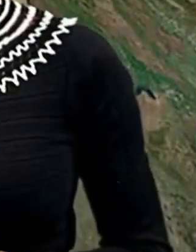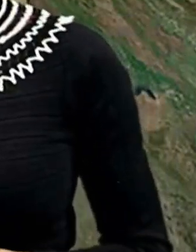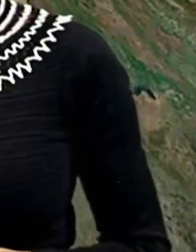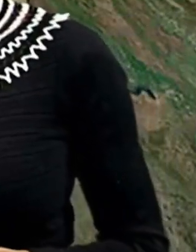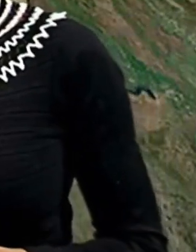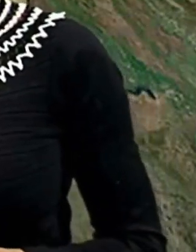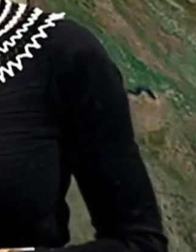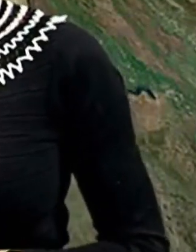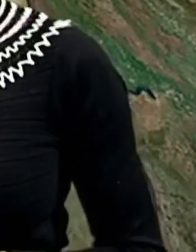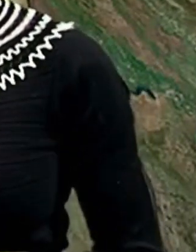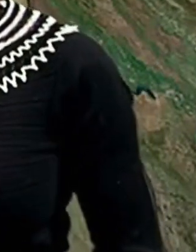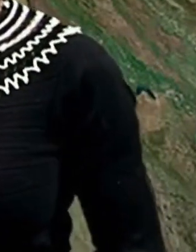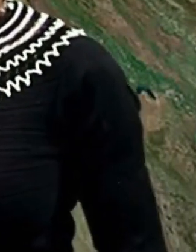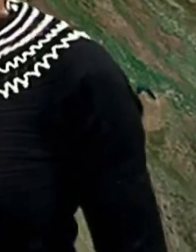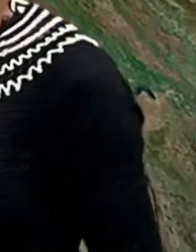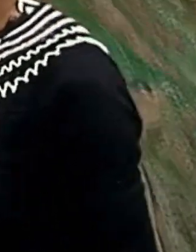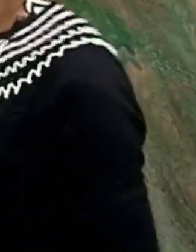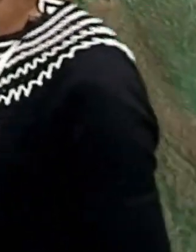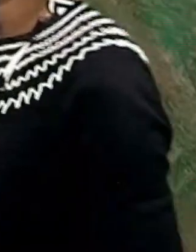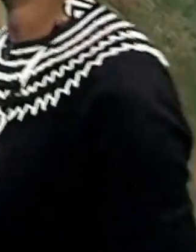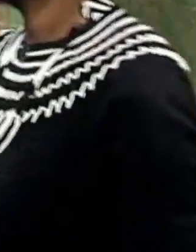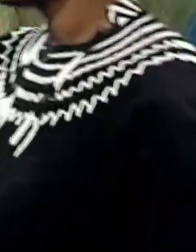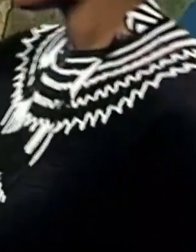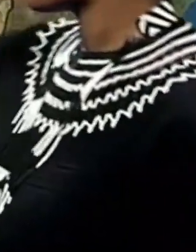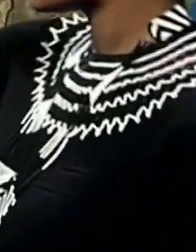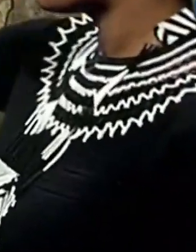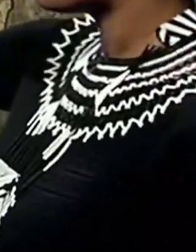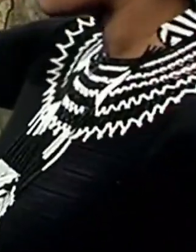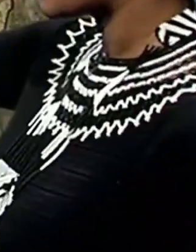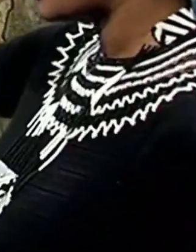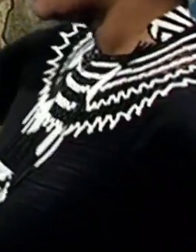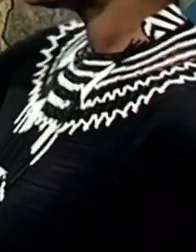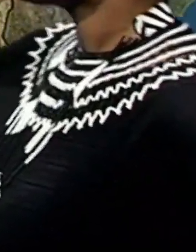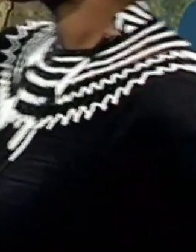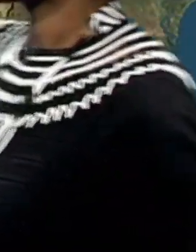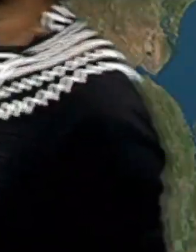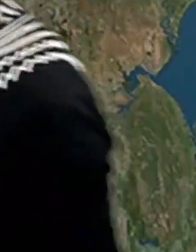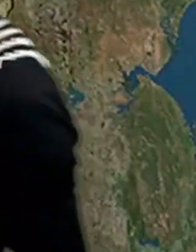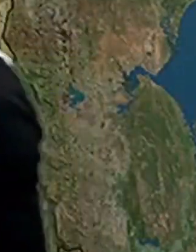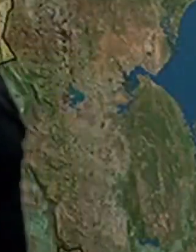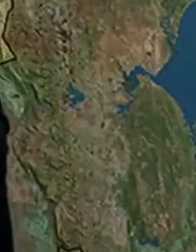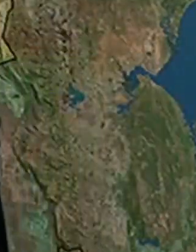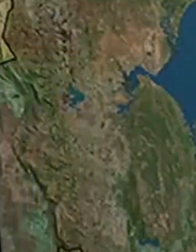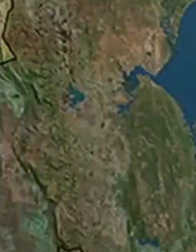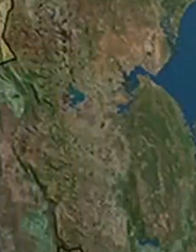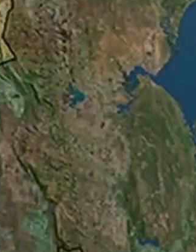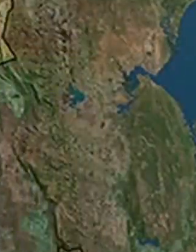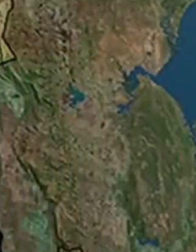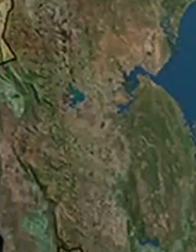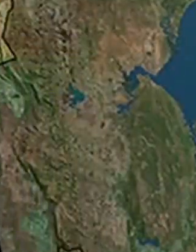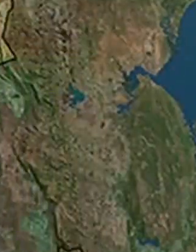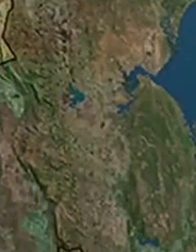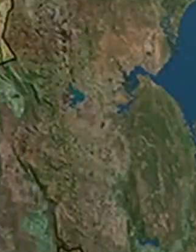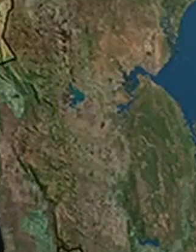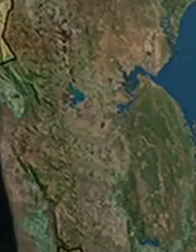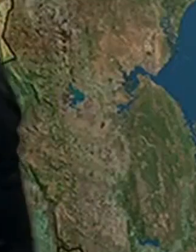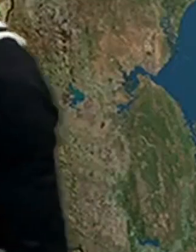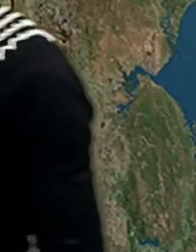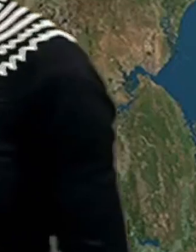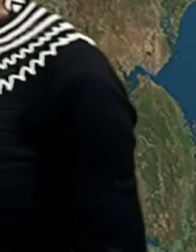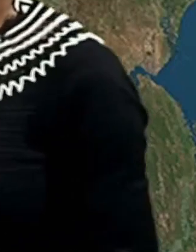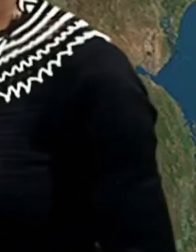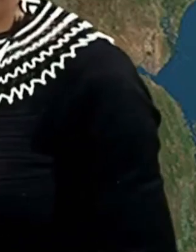di le 14 go a go di le 32, Province ya Mpumalanga le temo province fa re lebella go Bophirima jwa naga go tlana le tlhabo